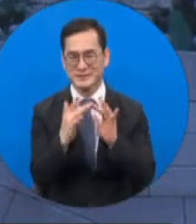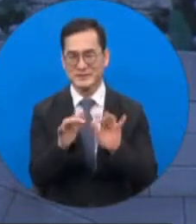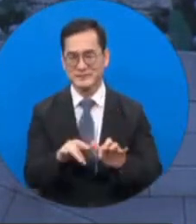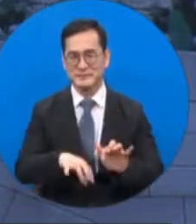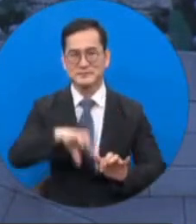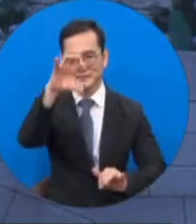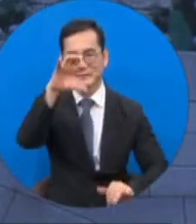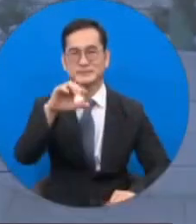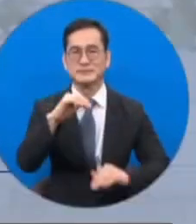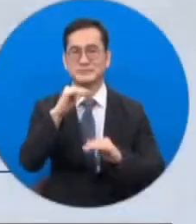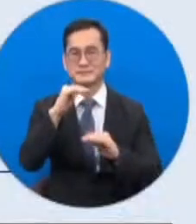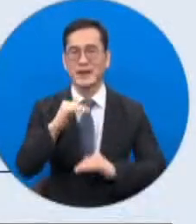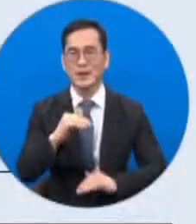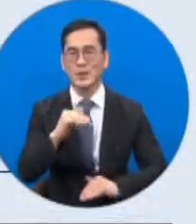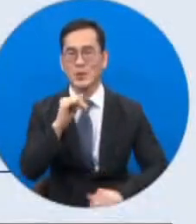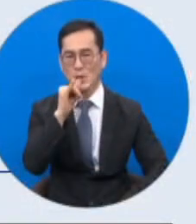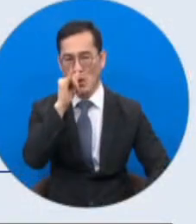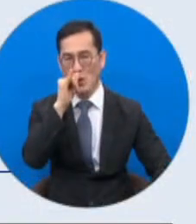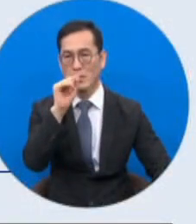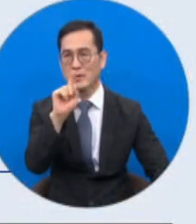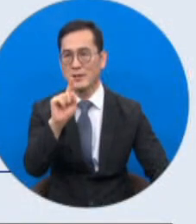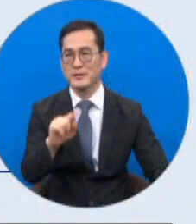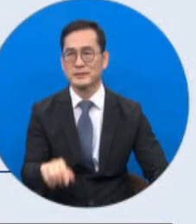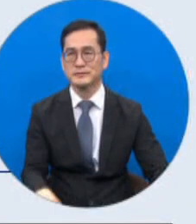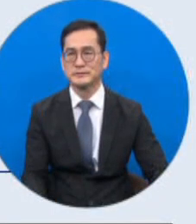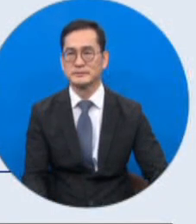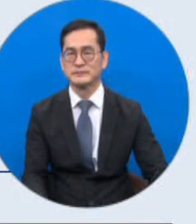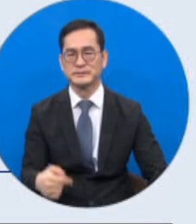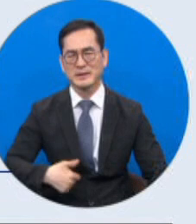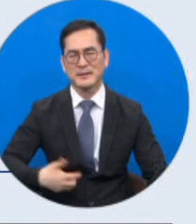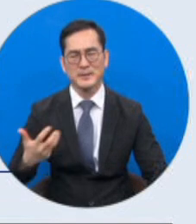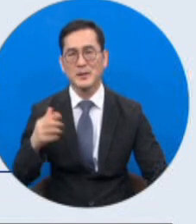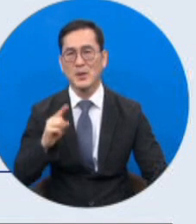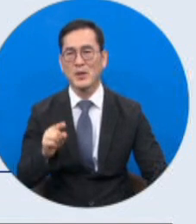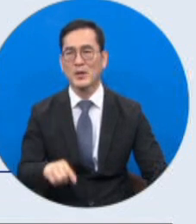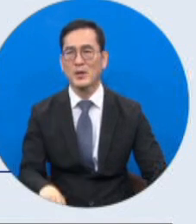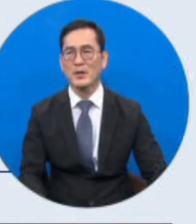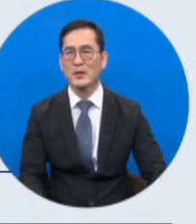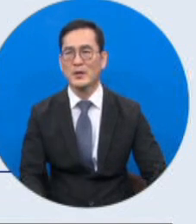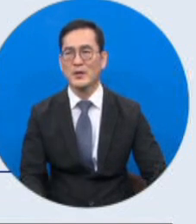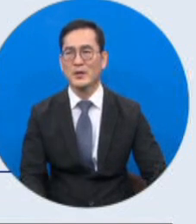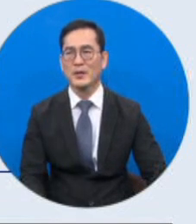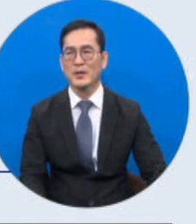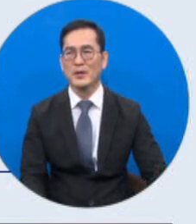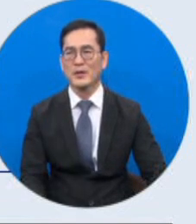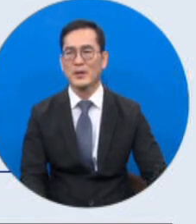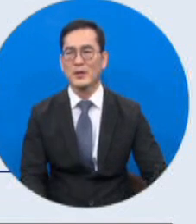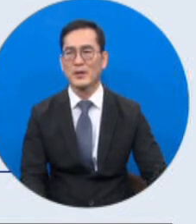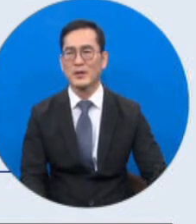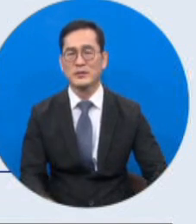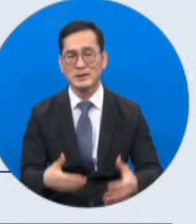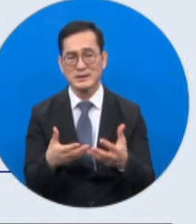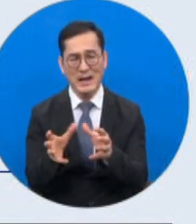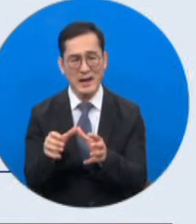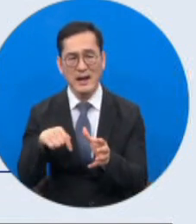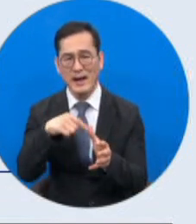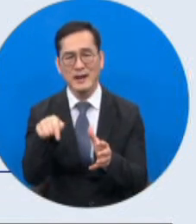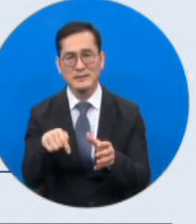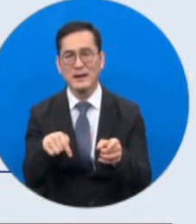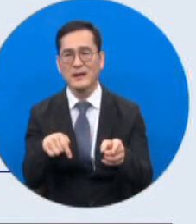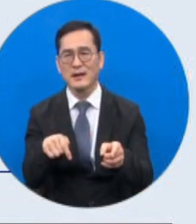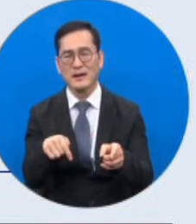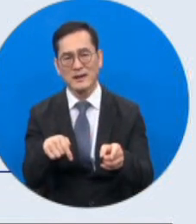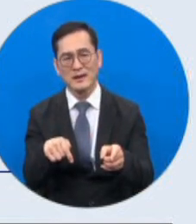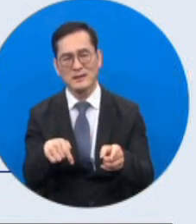발언을 올렸다고 합니다. 함께 보시죠. 가장 가슴 아팠던 건 광기에 익숙해져 버린 아무도 맞서려 하지 않은 우리 당의 모습이다. 광기에